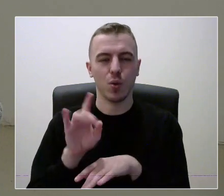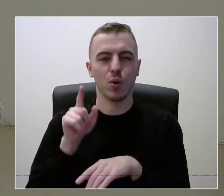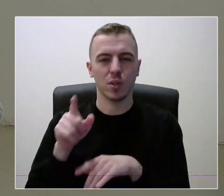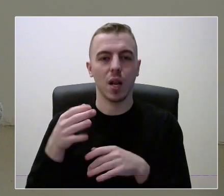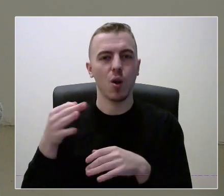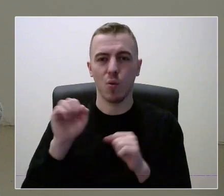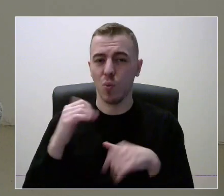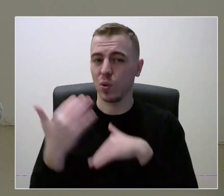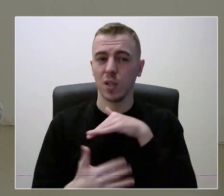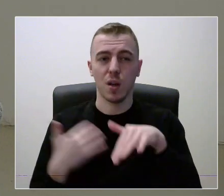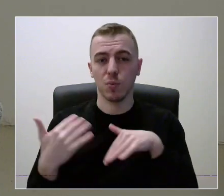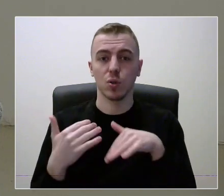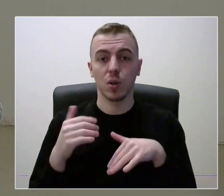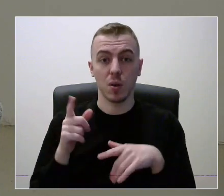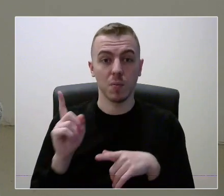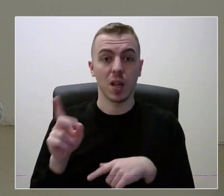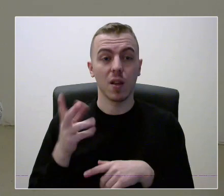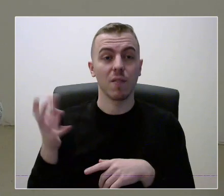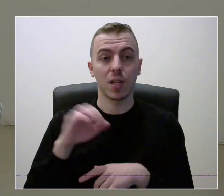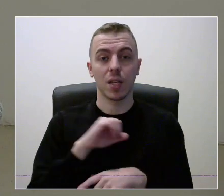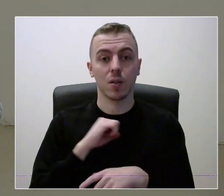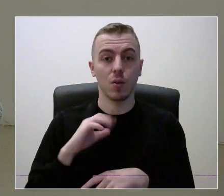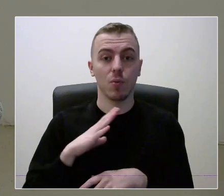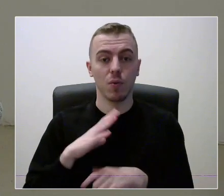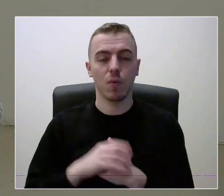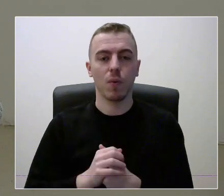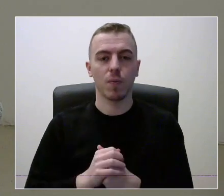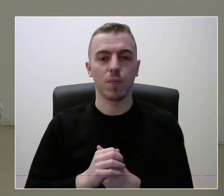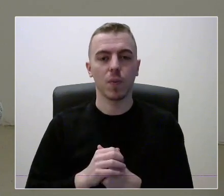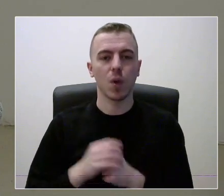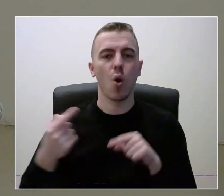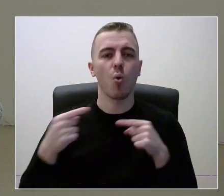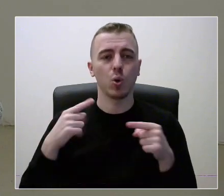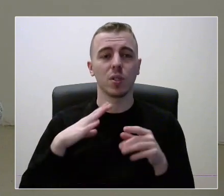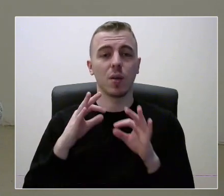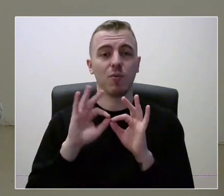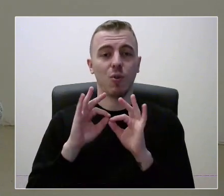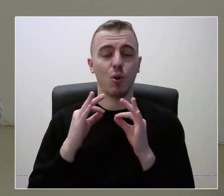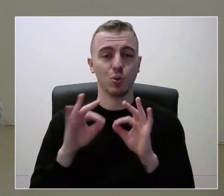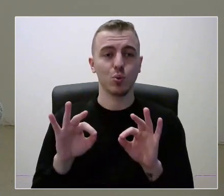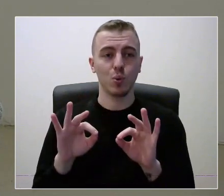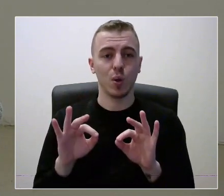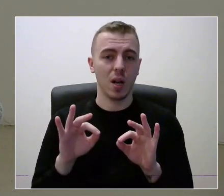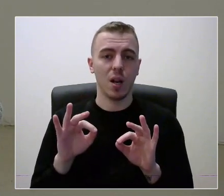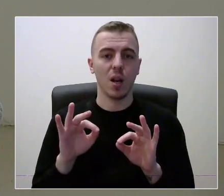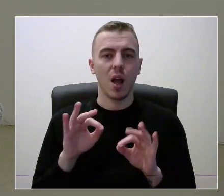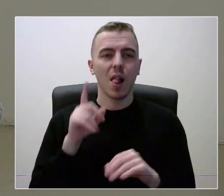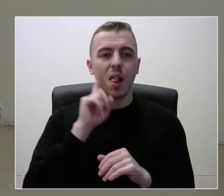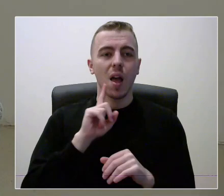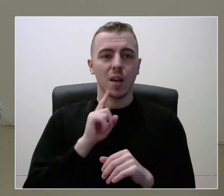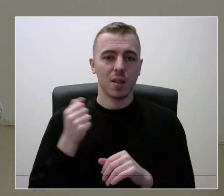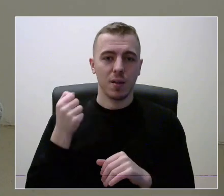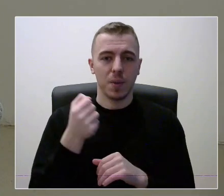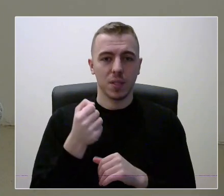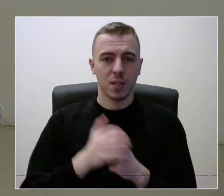sąmyšis, jeigu nebūtų vyr gydytojo. Ką siūlė mano pozicija, reiškia, paskirti laikiną. Tai